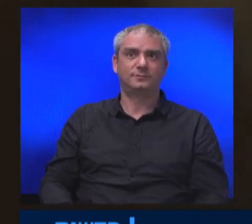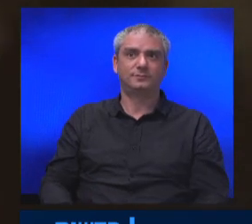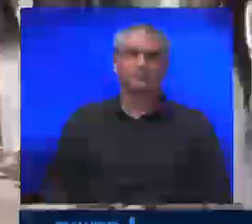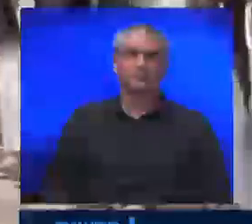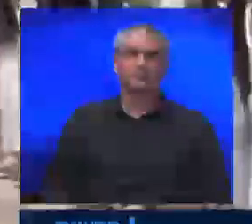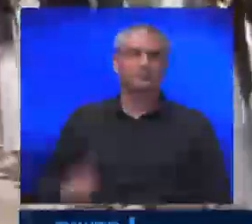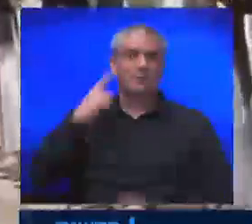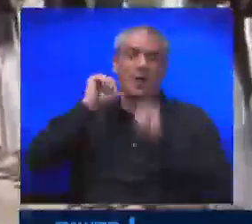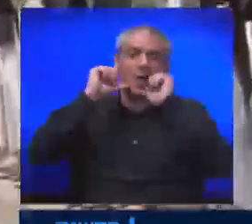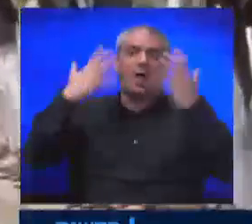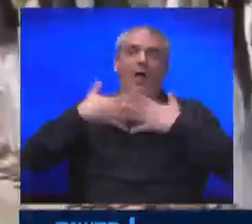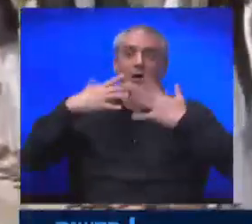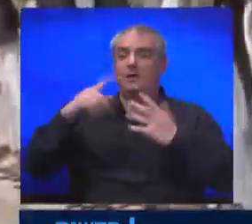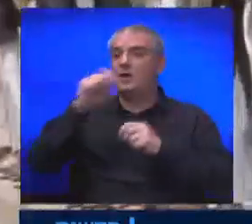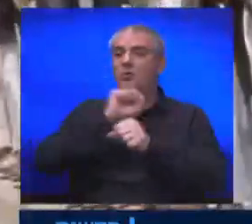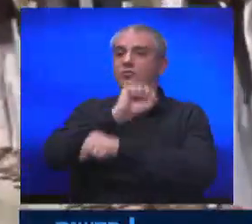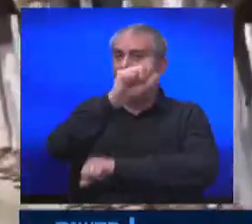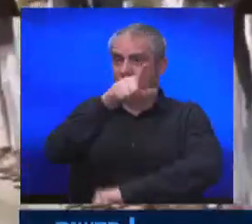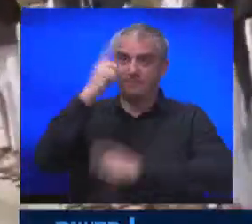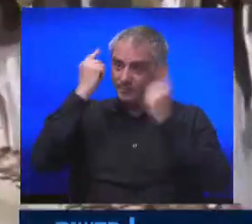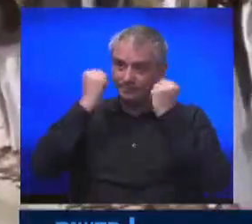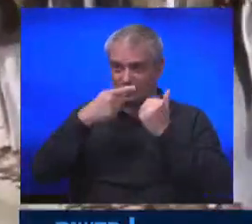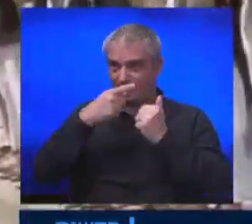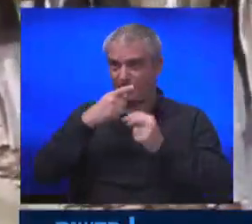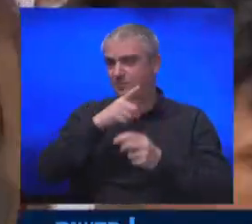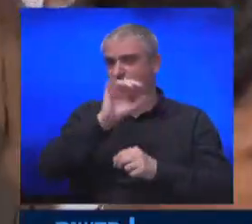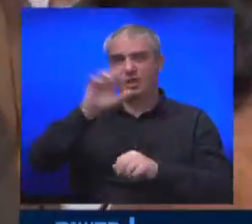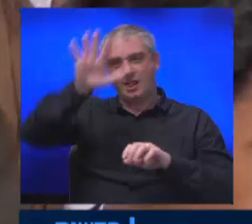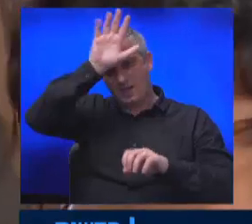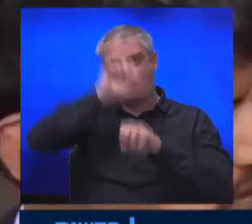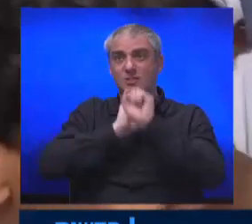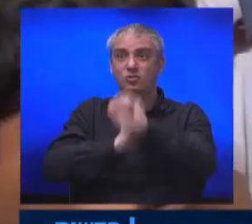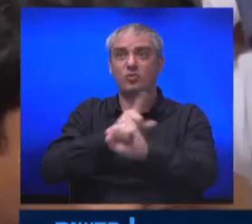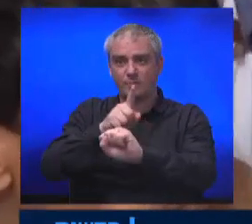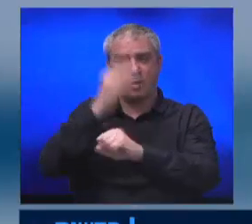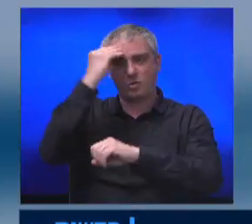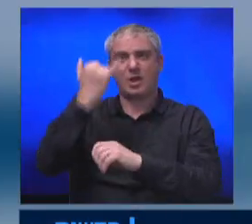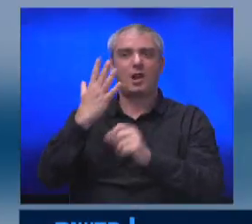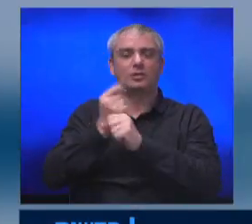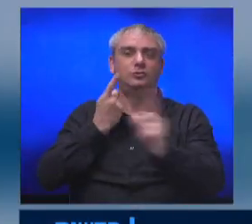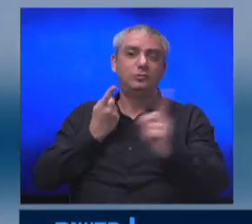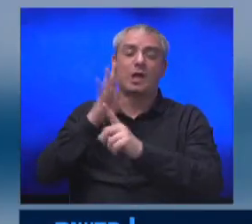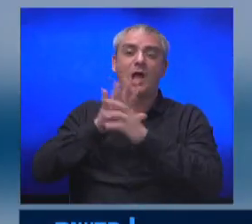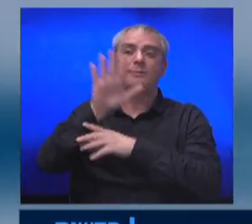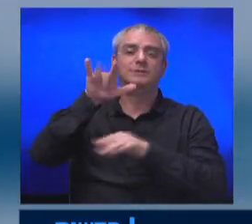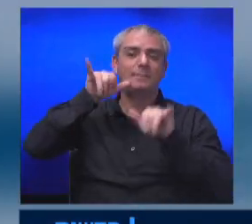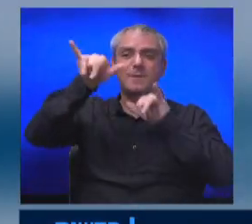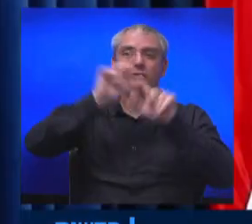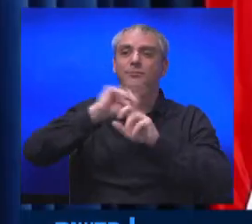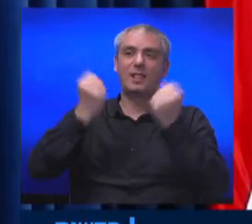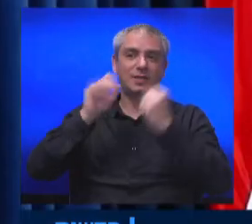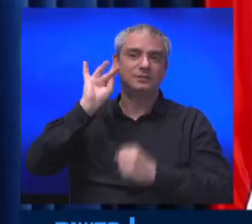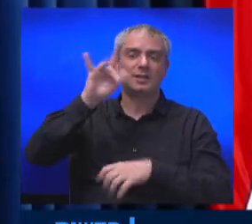ארגון המורדים החות'ים בתימן, הנתמכים בידי המשטר, האייתולות הודיעו הלילה כי הם שיגרו 15 מלאטים לעבר אתרים רגישים